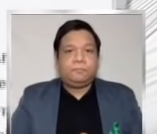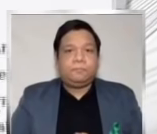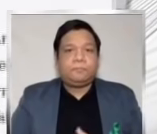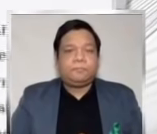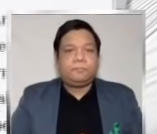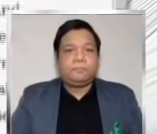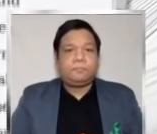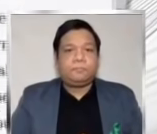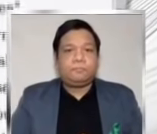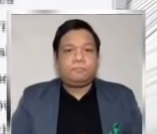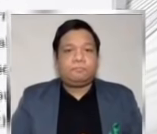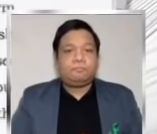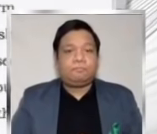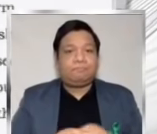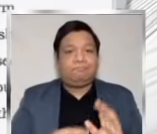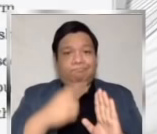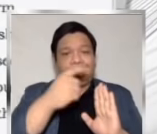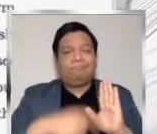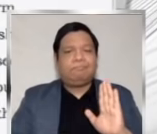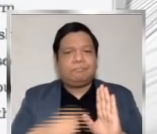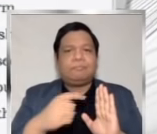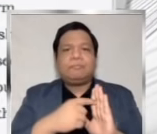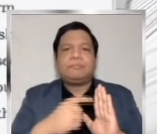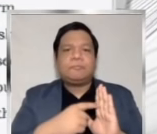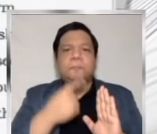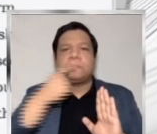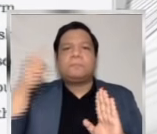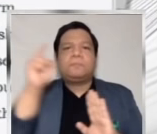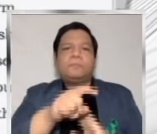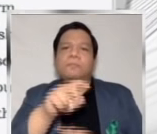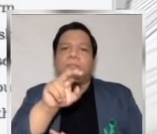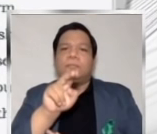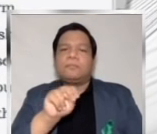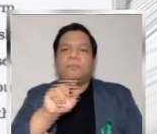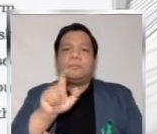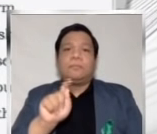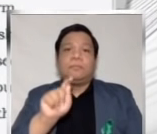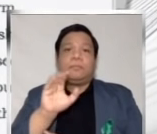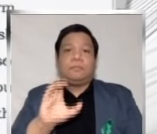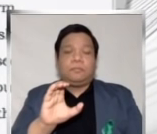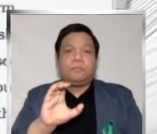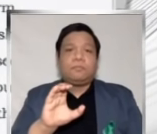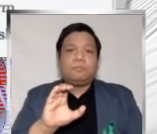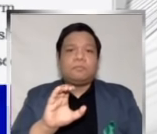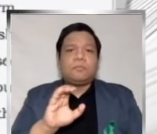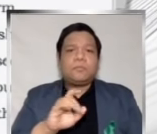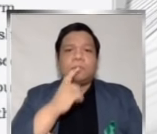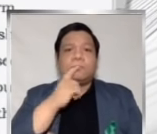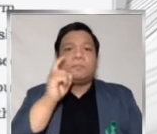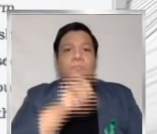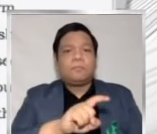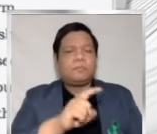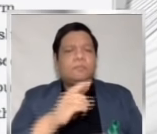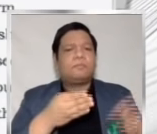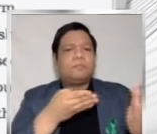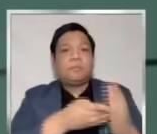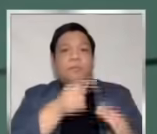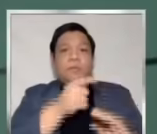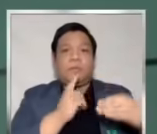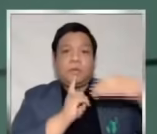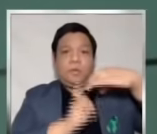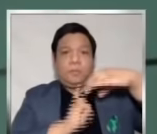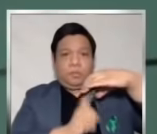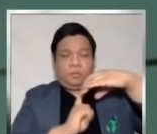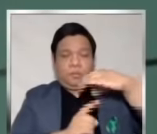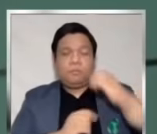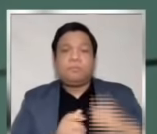Ito ang cease and desist order na inilabas ng National Telecommunications Commission o NTC laban sa ABS-CBN Broadcasting Corporation.